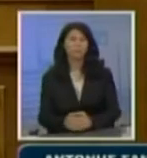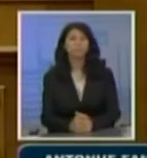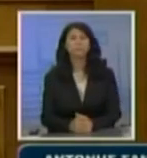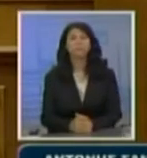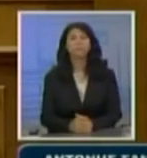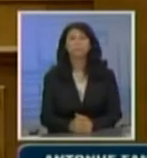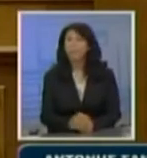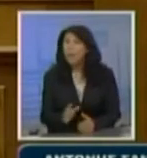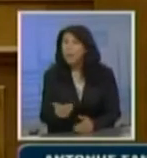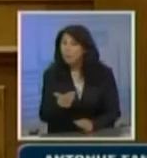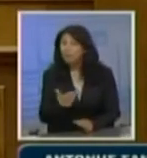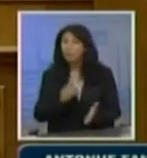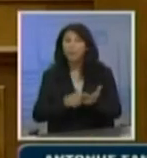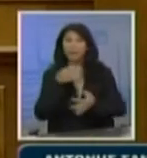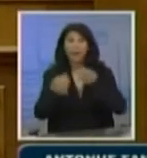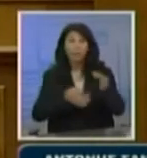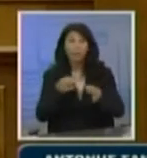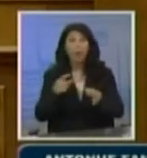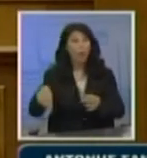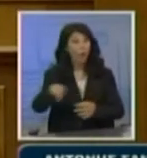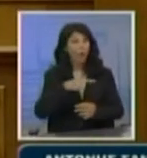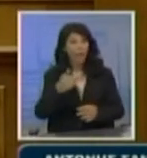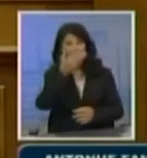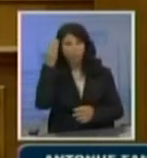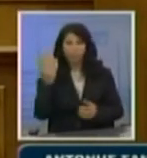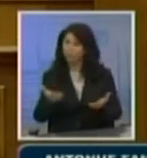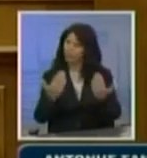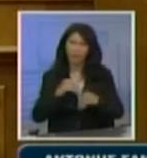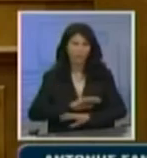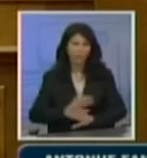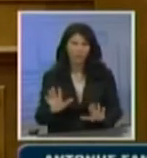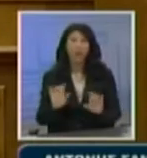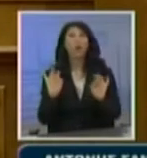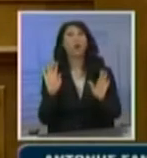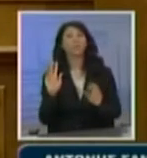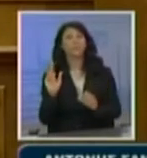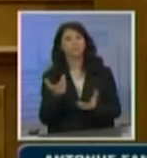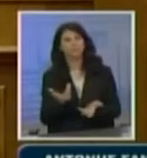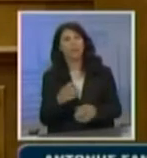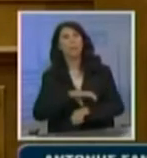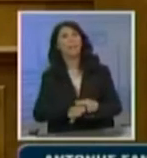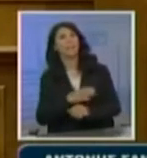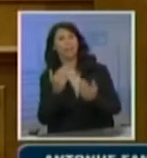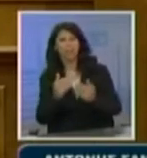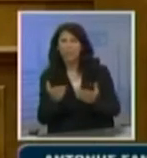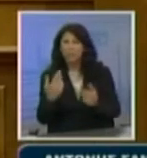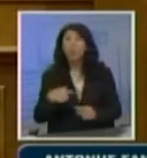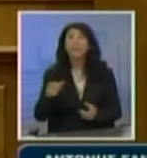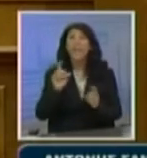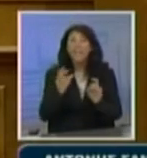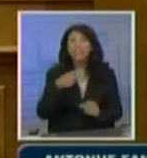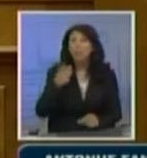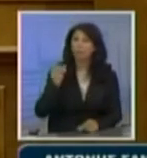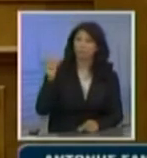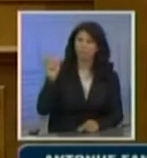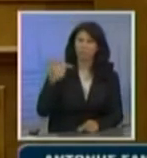της, η πρόεδρος της Λιθουανίας εξήρε, όπως είπε, την πολιτική υπευθυνότητα της κυβέρνησης να κάνει ό,τι πρέπει για να ξεπεραστεί η κρίση, συγχαίροντας παράλληλα και